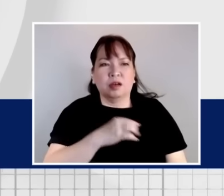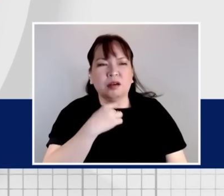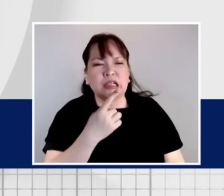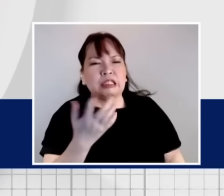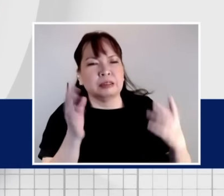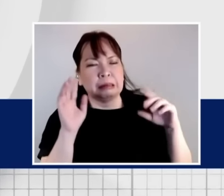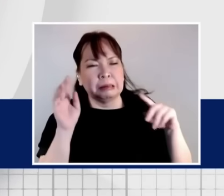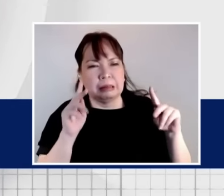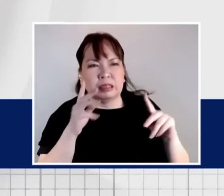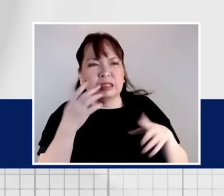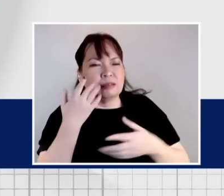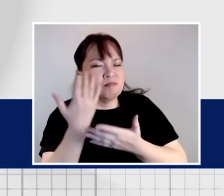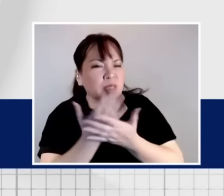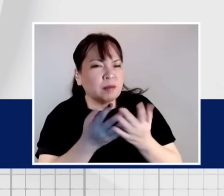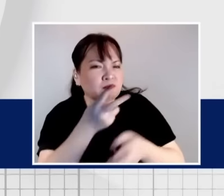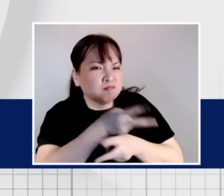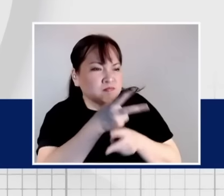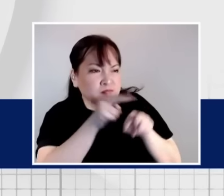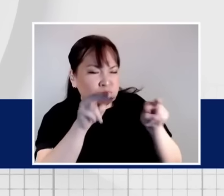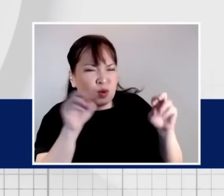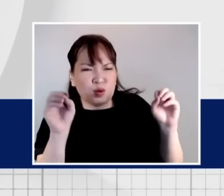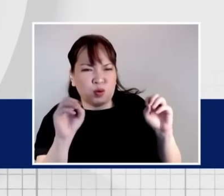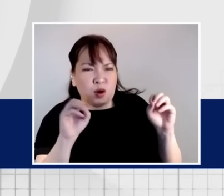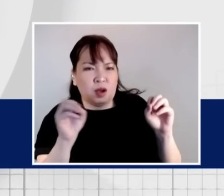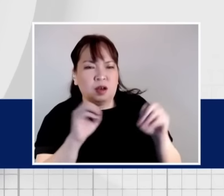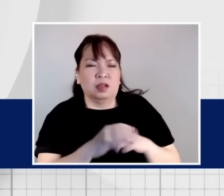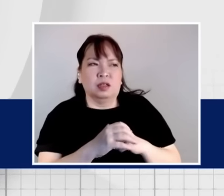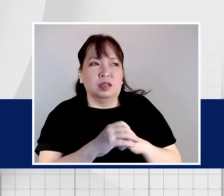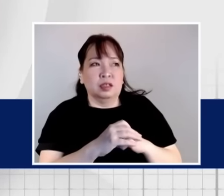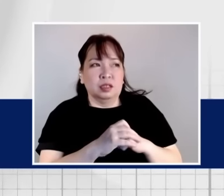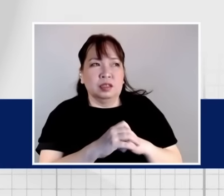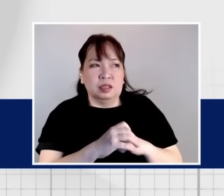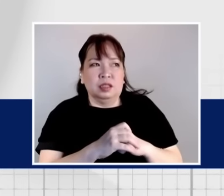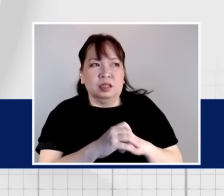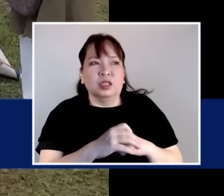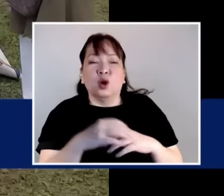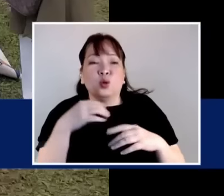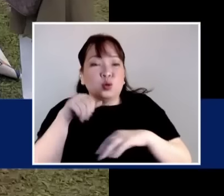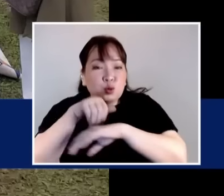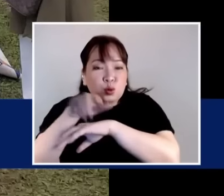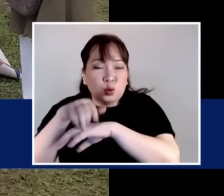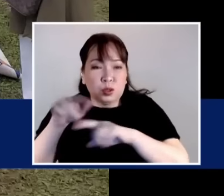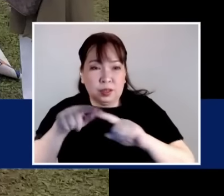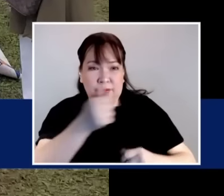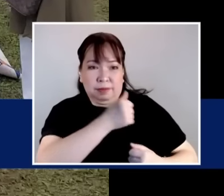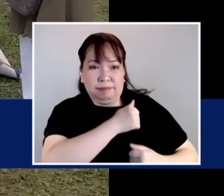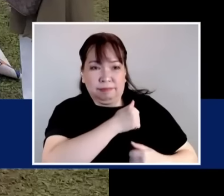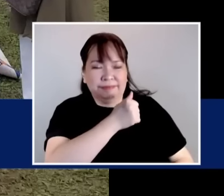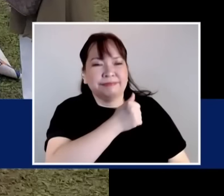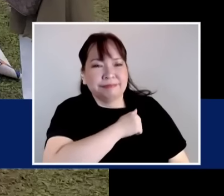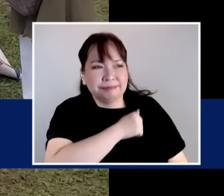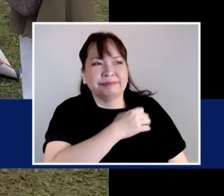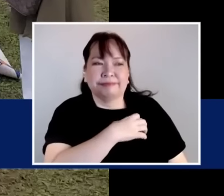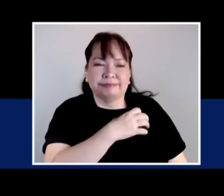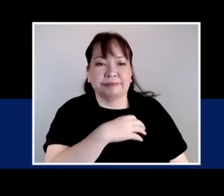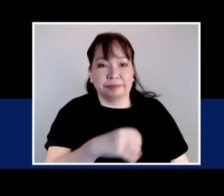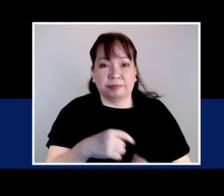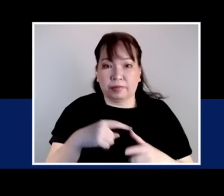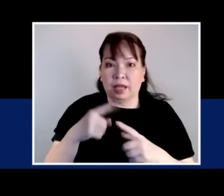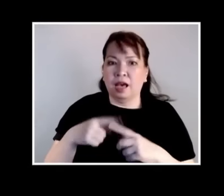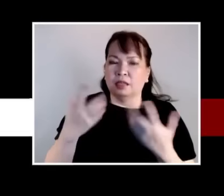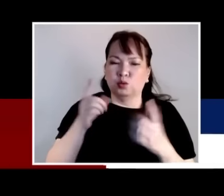ating mga deploy ng mga security doon sa area. Napigilan naman ang tangkang pangaagaw